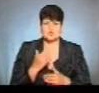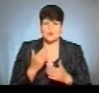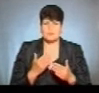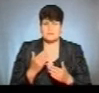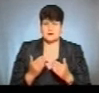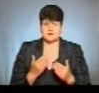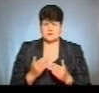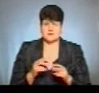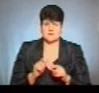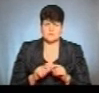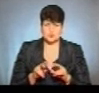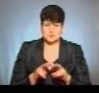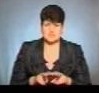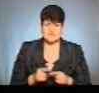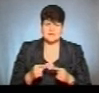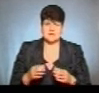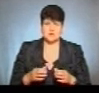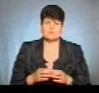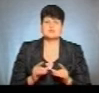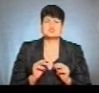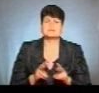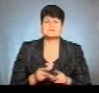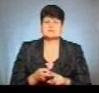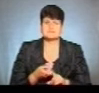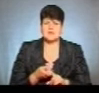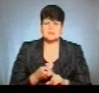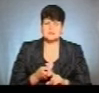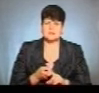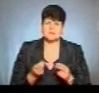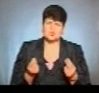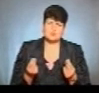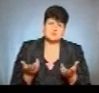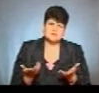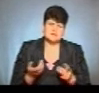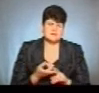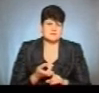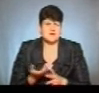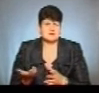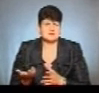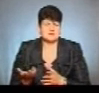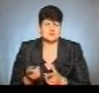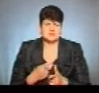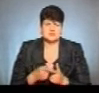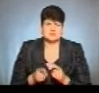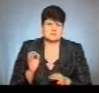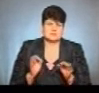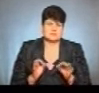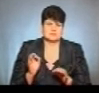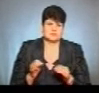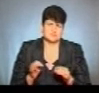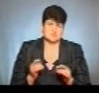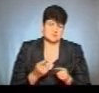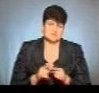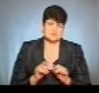опитуваннями та дослідженнями різних груп. З чим це може бути пов'язано? Якась комерційна прив'язаність? Чи все-таки похибка для соціологів